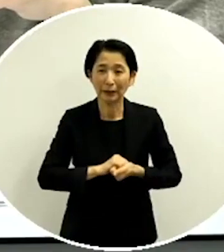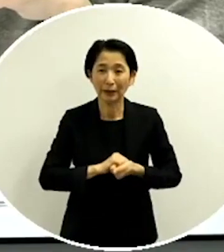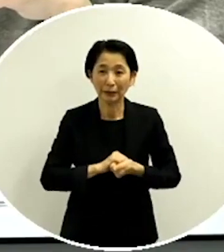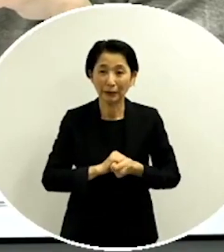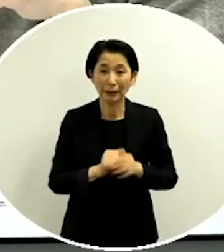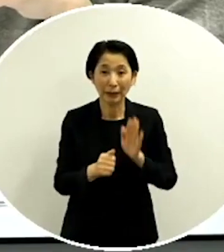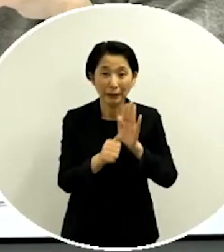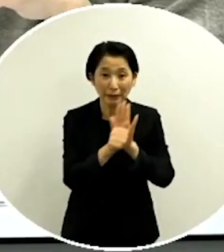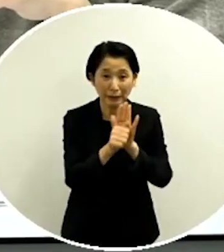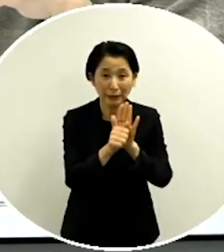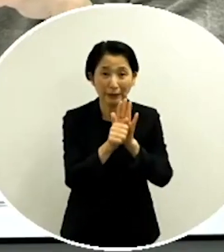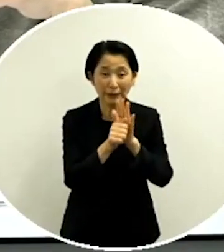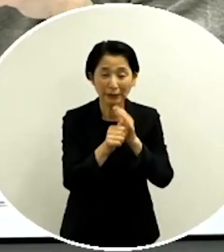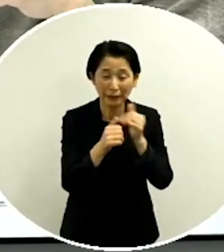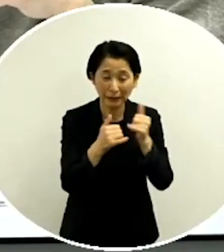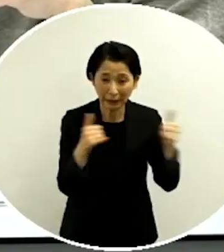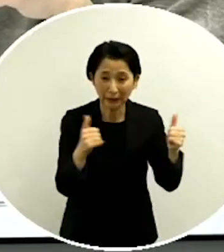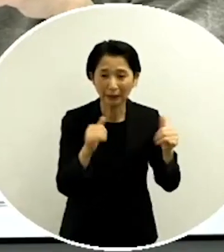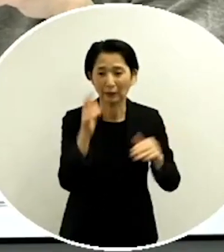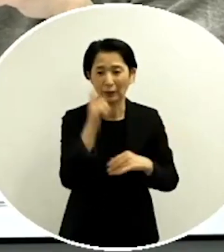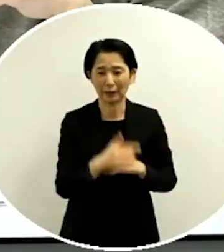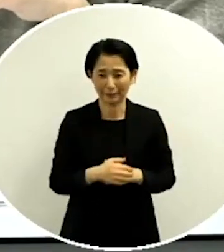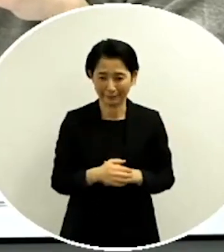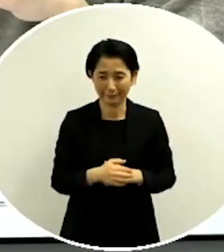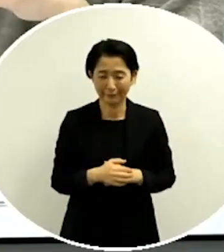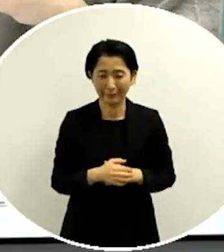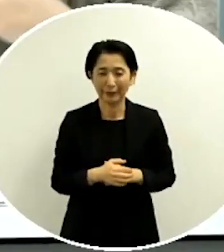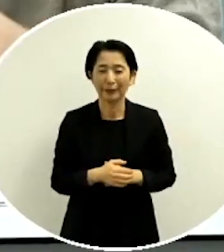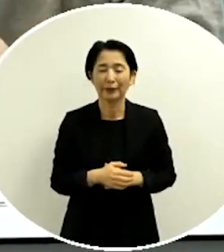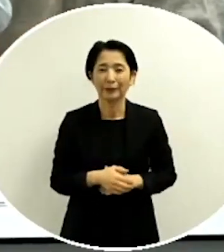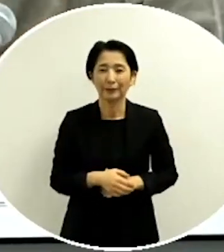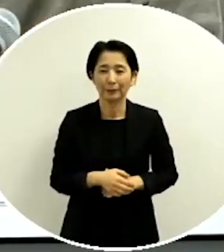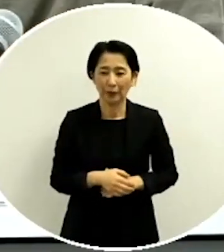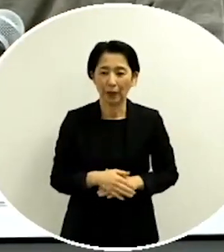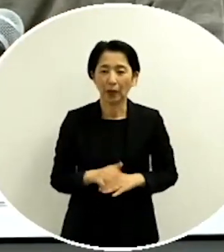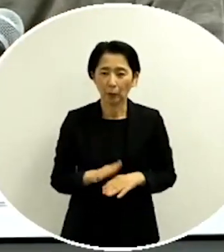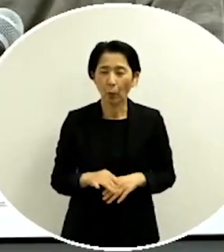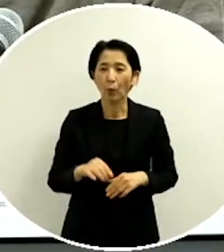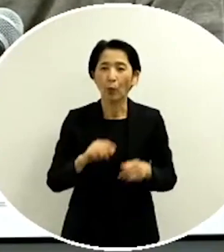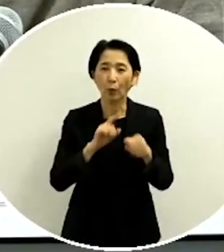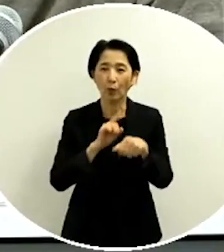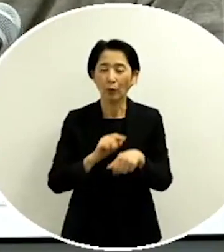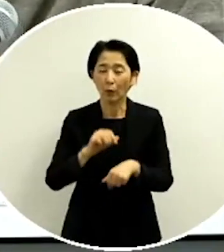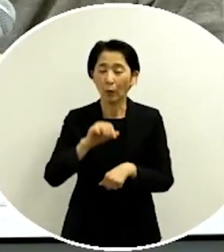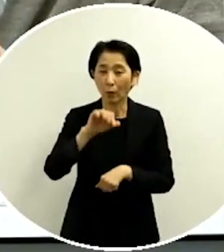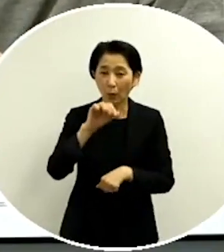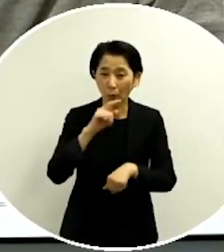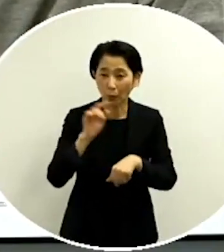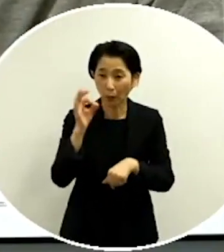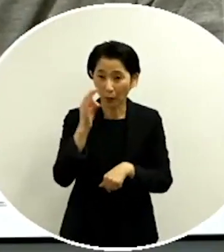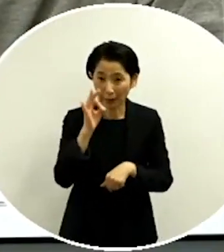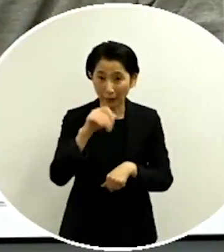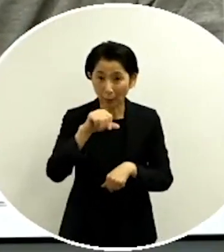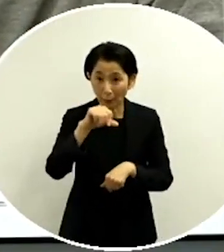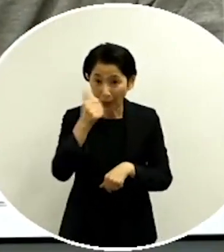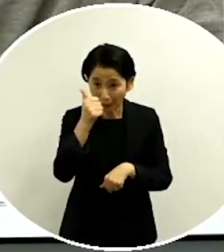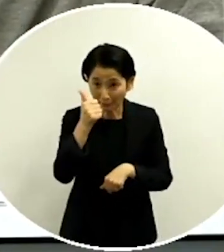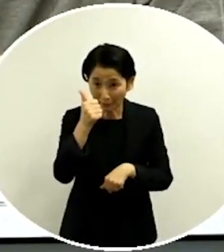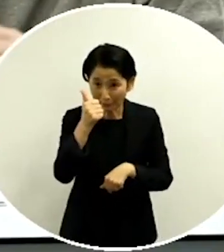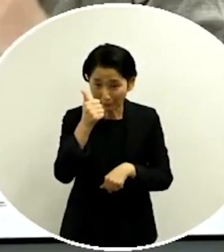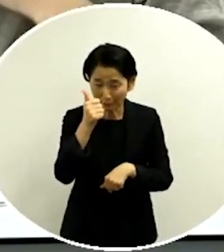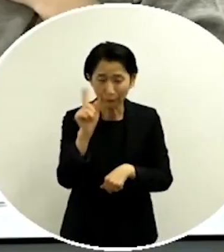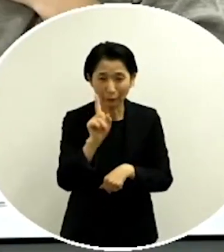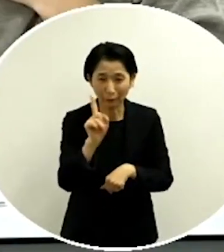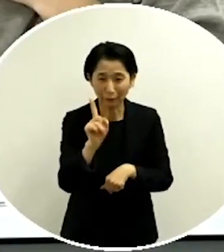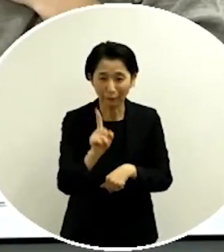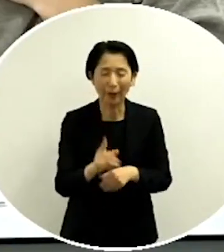は限らないなぁあっ字あっはいあと500円っていうのやっぱ大臣したんですか大事にした方がいいと思いますか